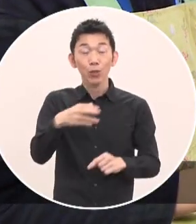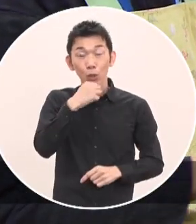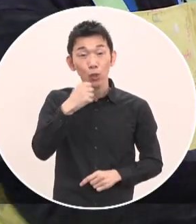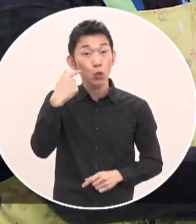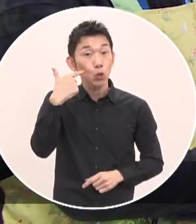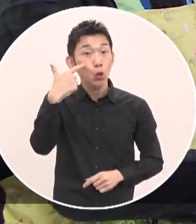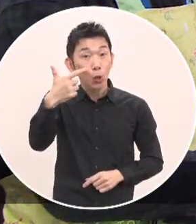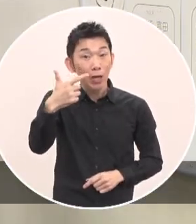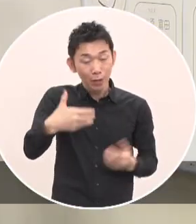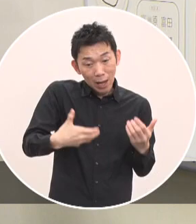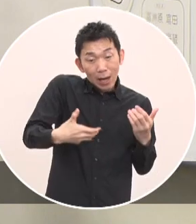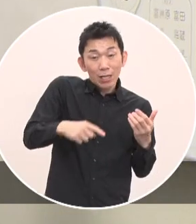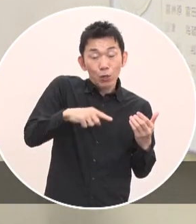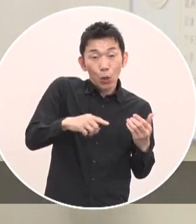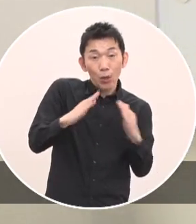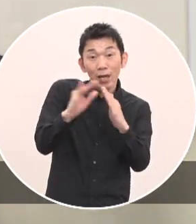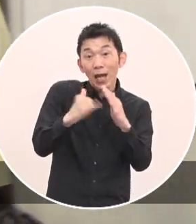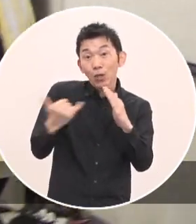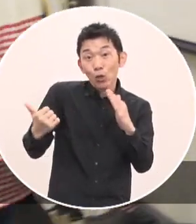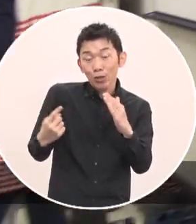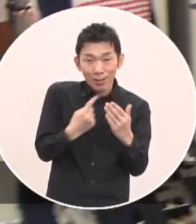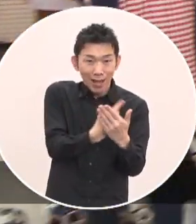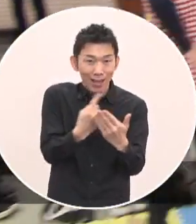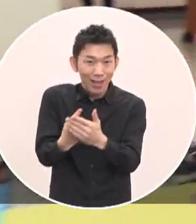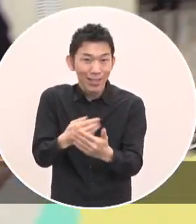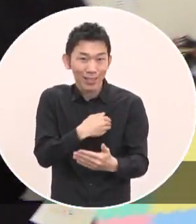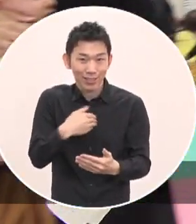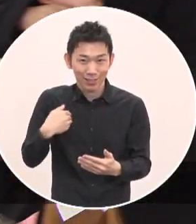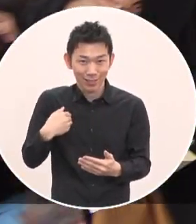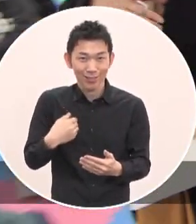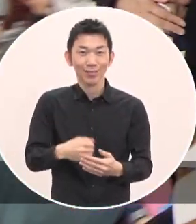6カ月までの乳児と家族が対象です